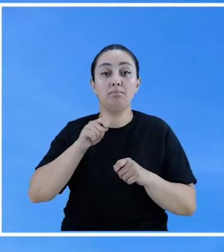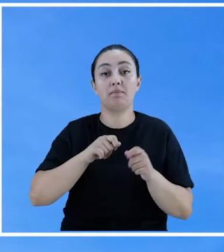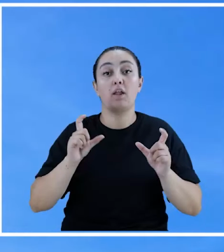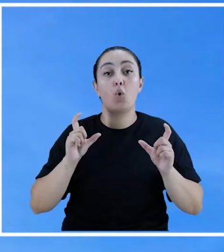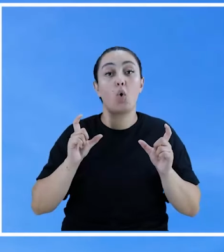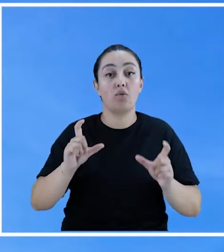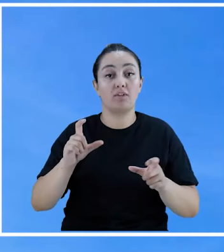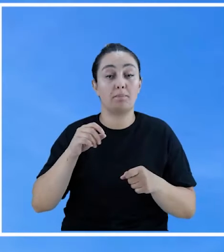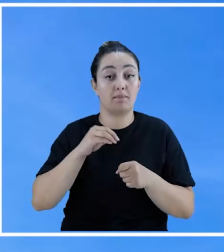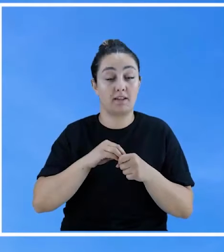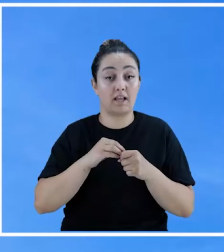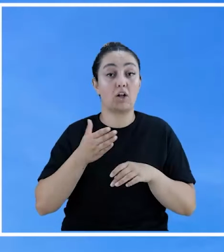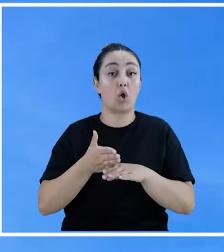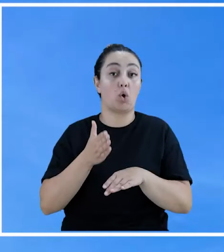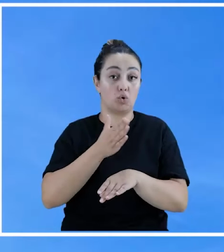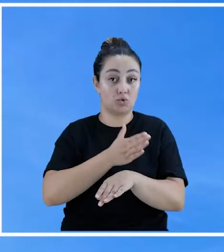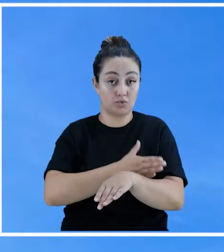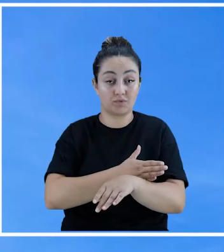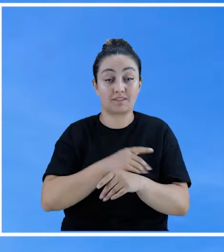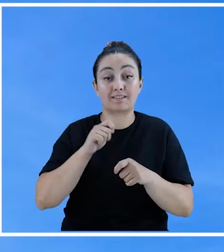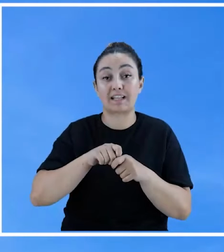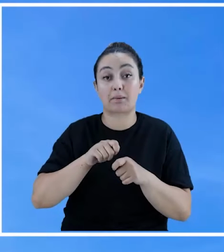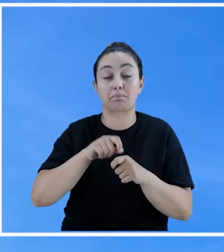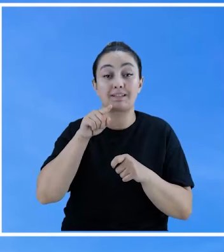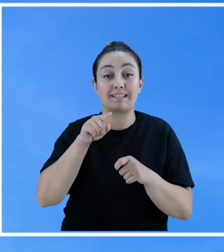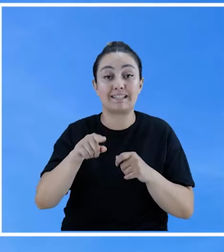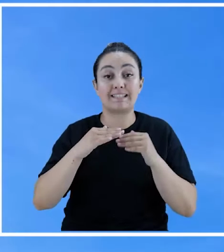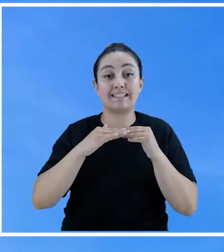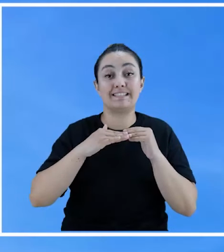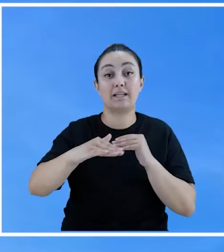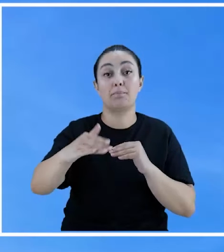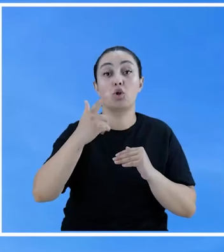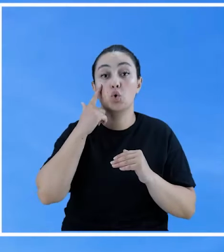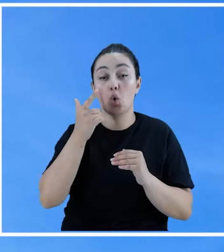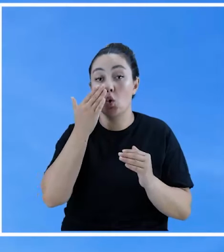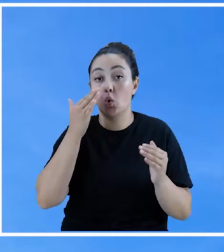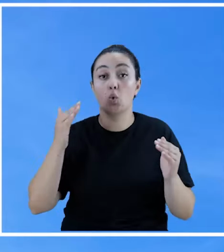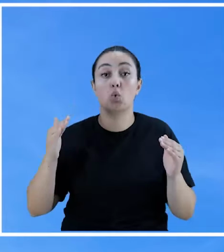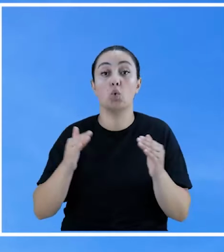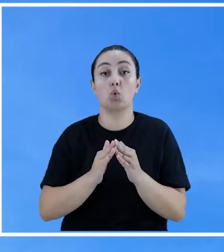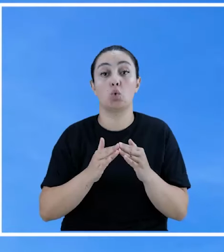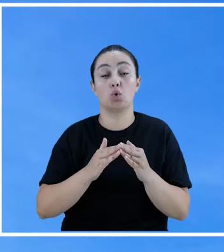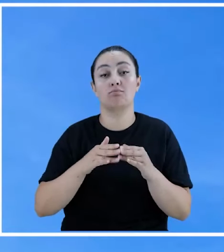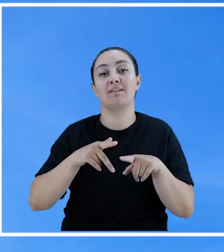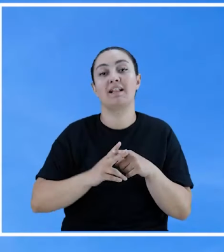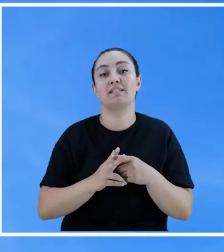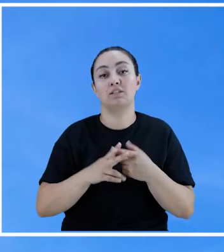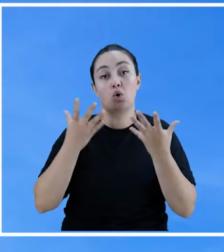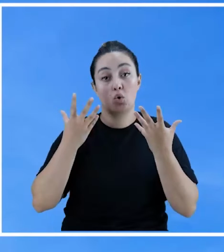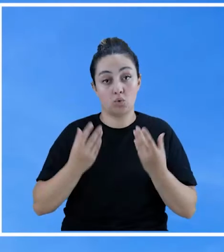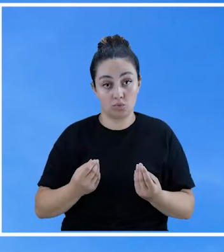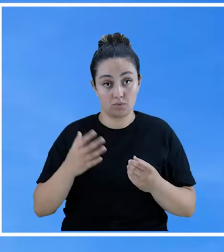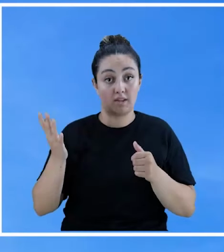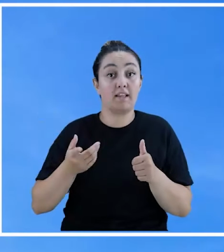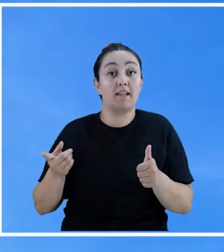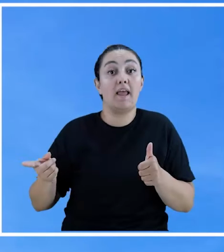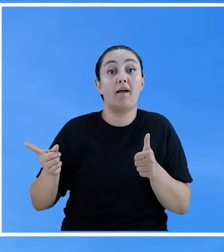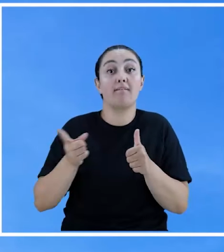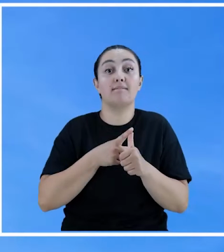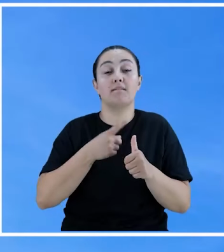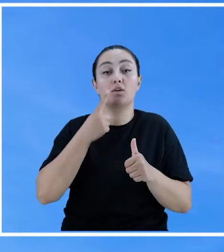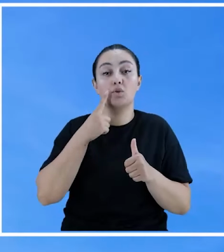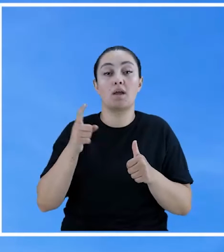yapısal önlemlerden ziyade yapı zemin koşullarına uygun olarak tasarlanabilir. Daha en